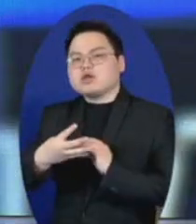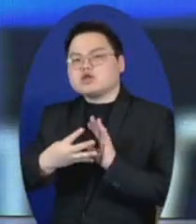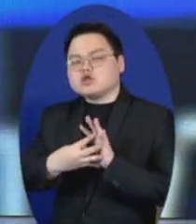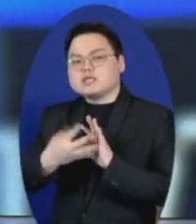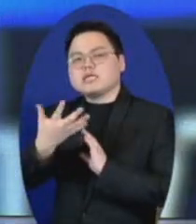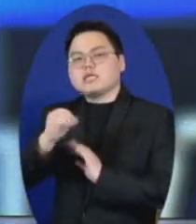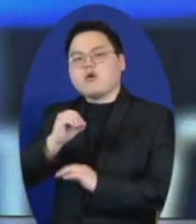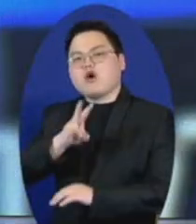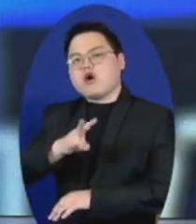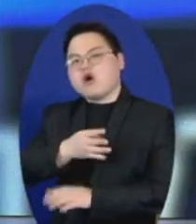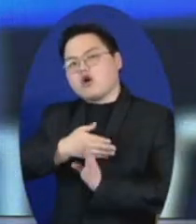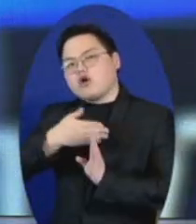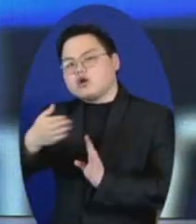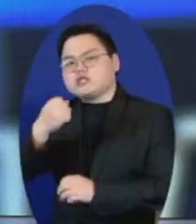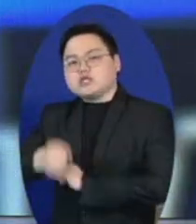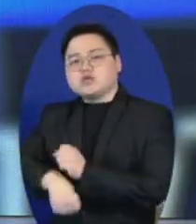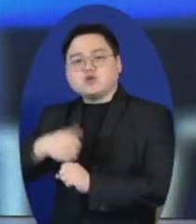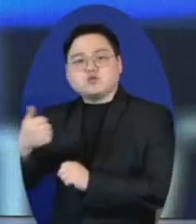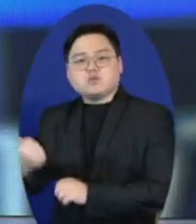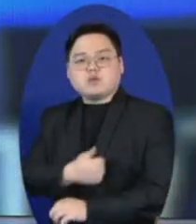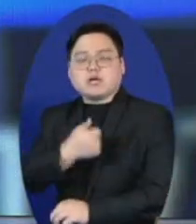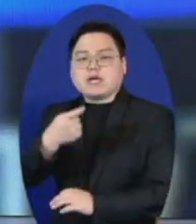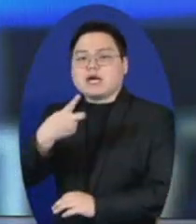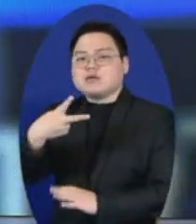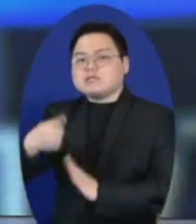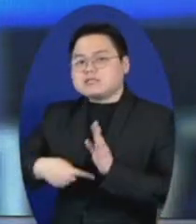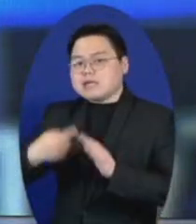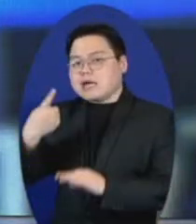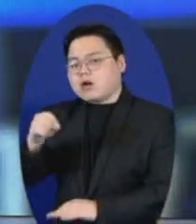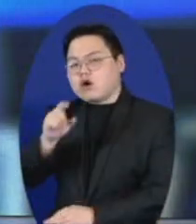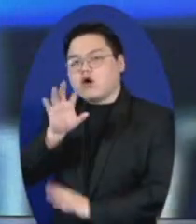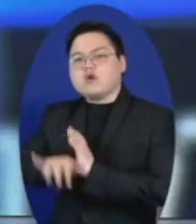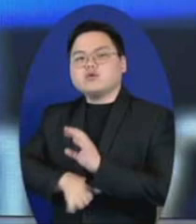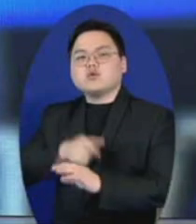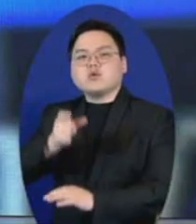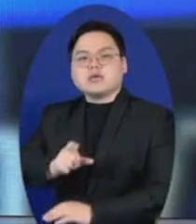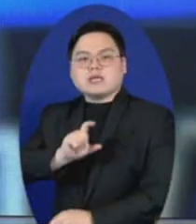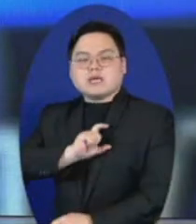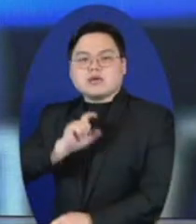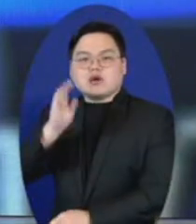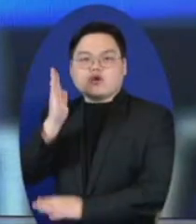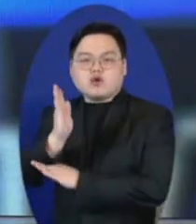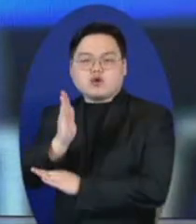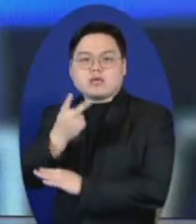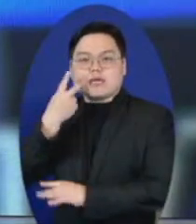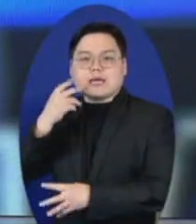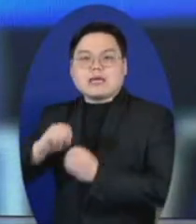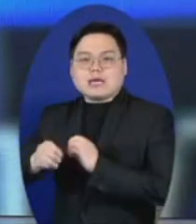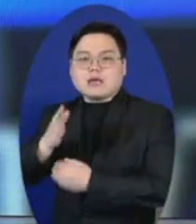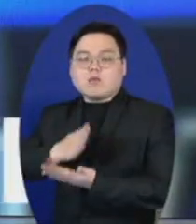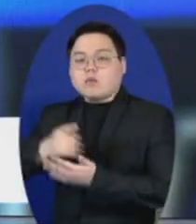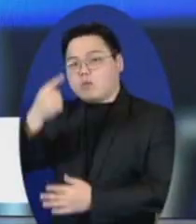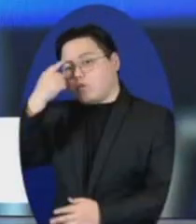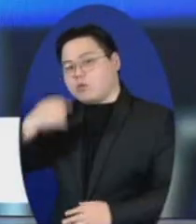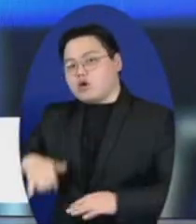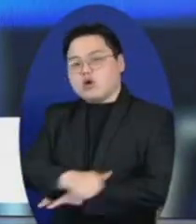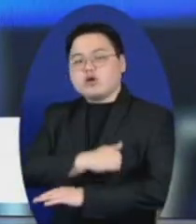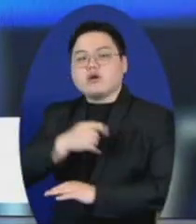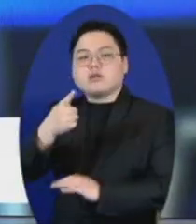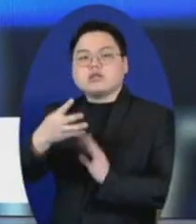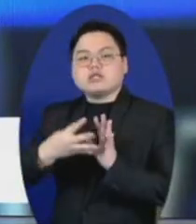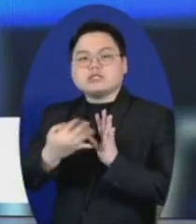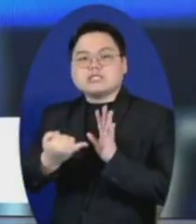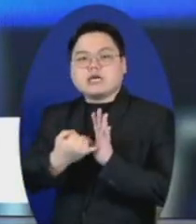1950 оноос хойш жил бүр 12 дугаар сарын 10-нд олон улсын хүний эрхийн өдрийг тэмдэглэн өнгөрүүлж ирсэн. Монгол бас 1961 онд нэгдсэн